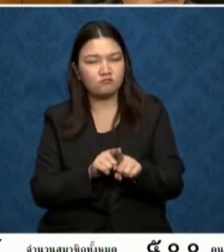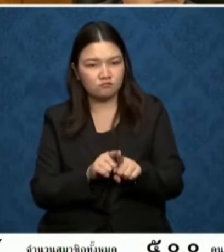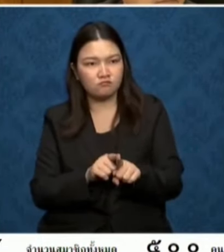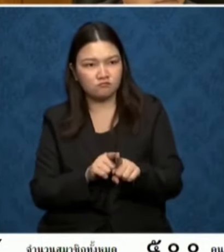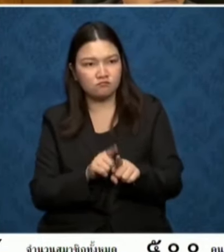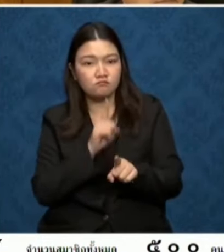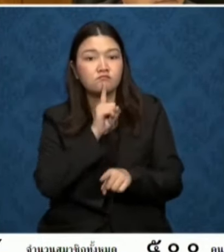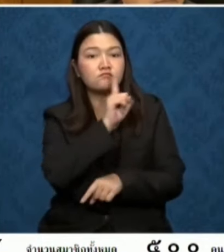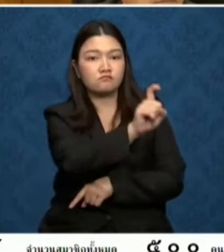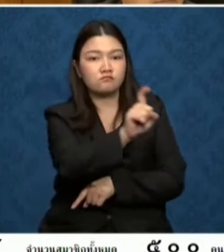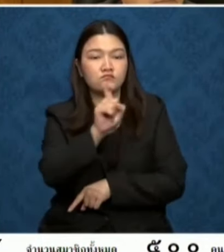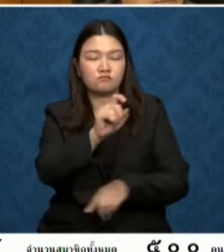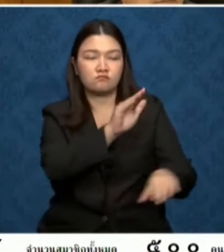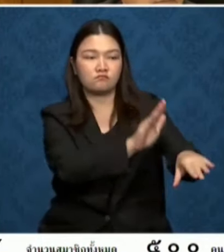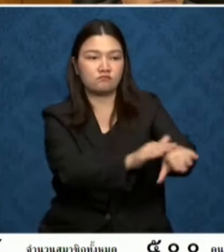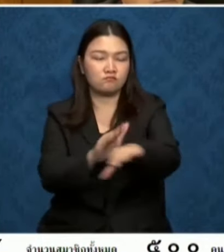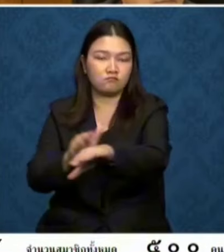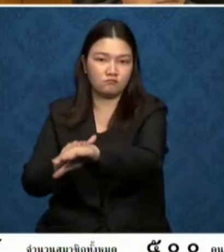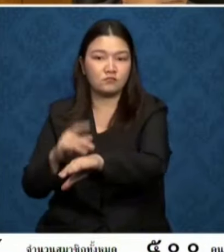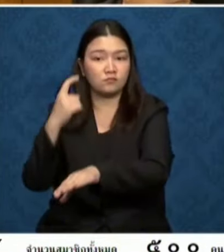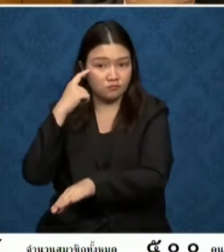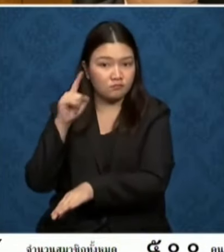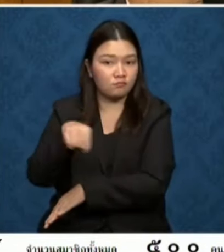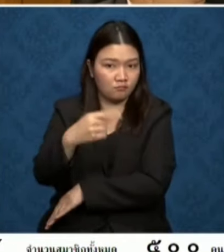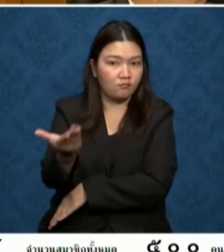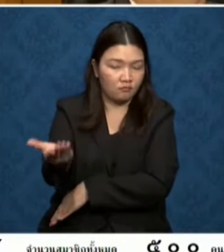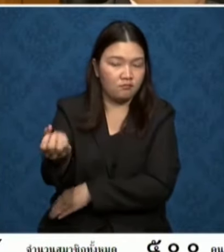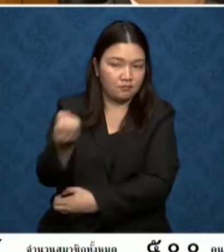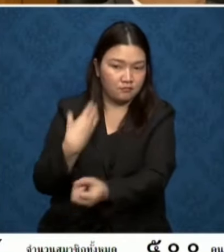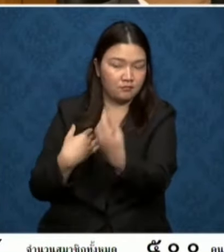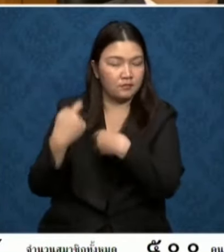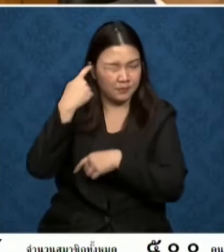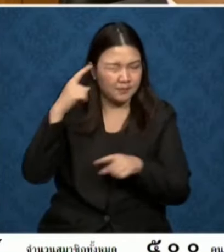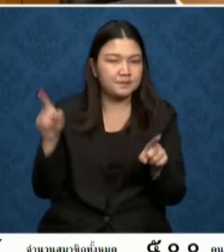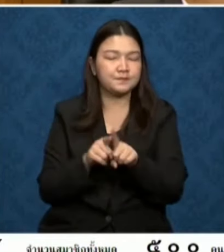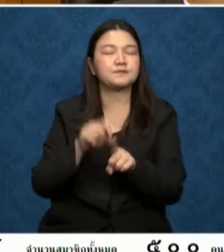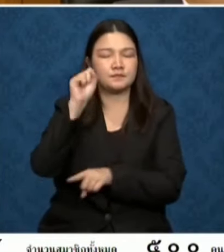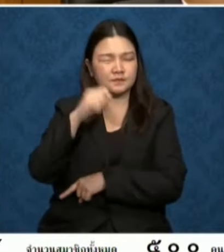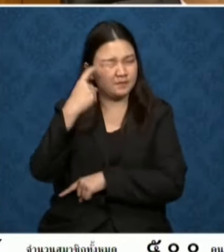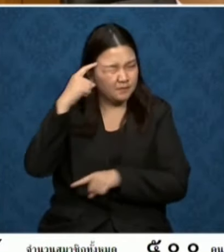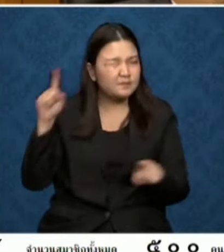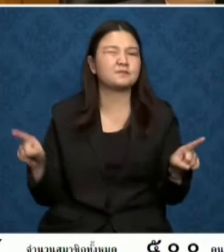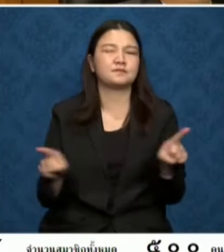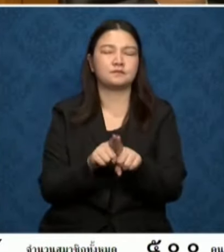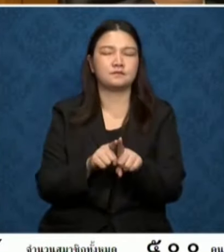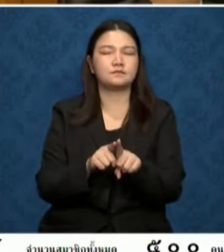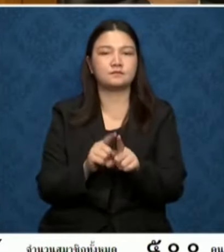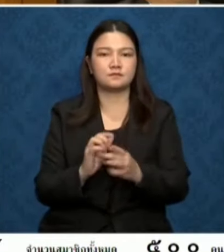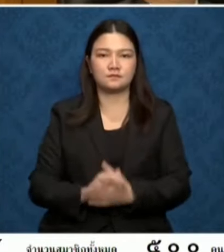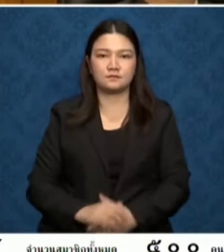ที่เพื่อนสมาชิกคุณแนนได้อภิปรายแทบจะเหมือนกัน 100% เลยก็ว่าได้